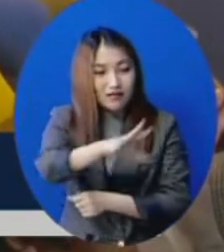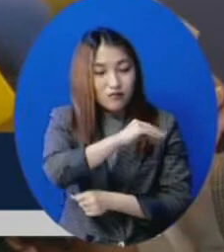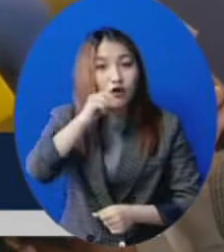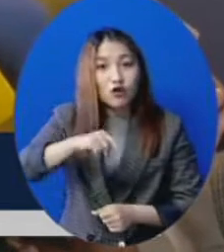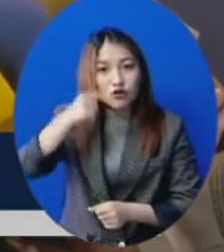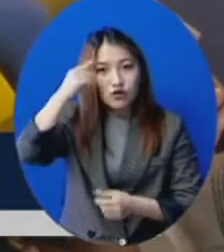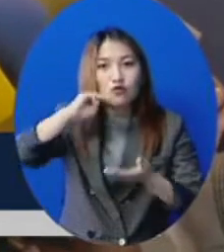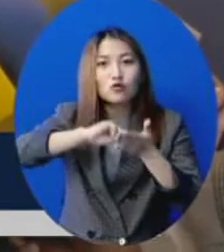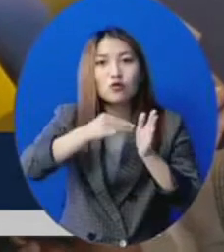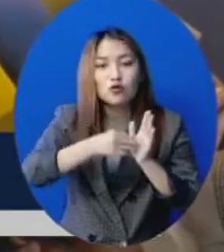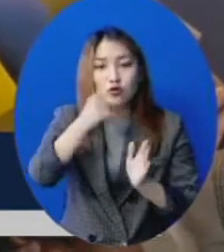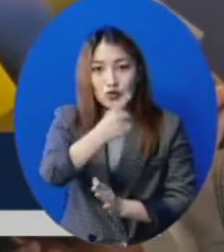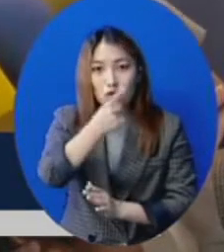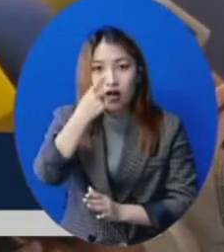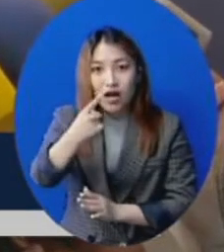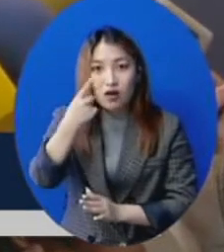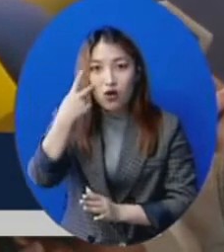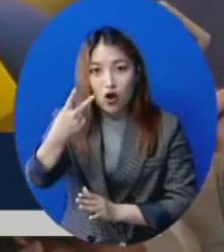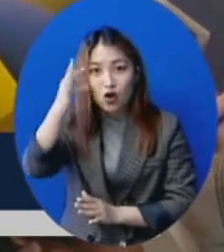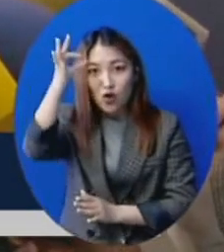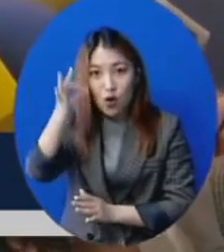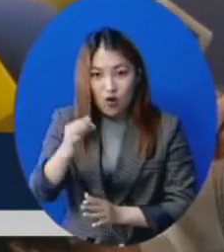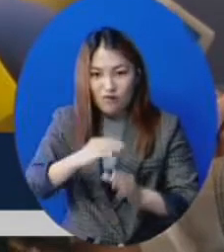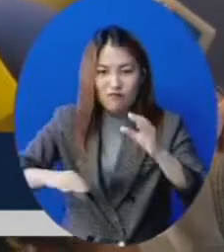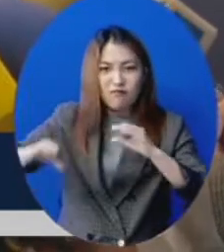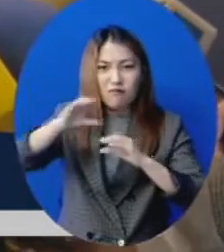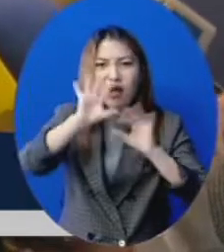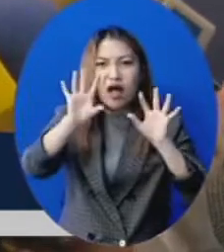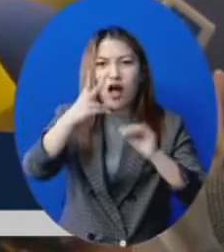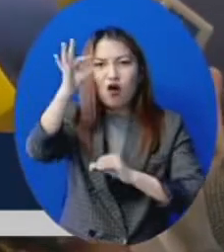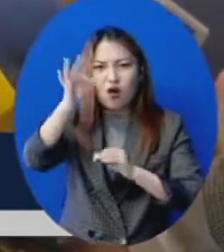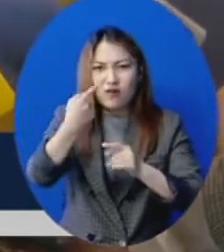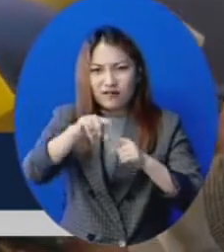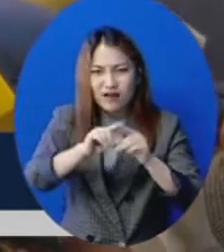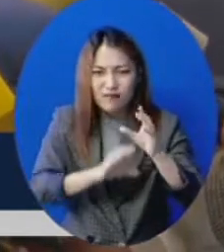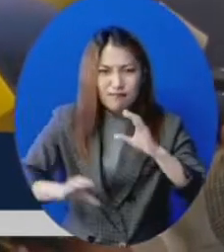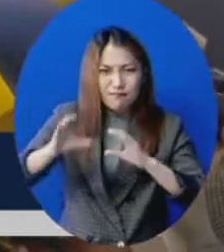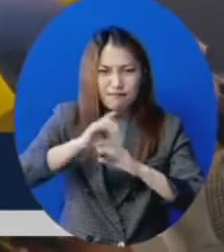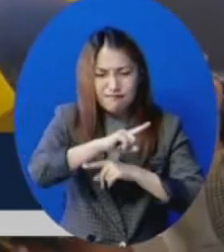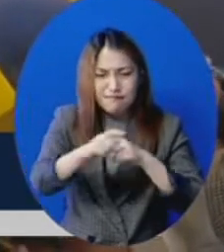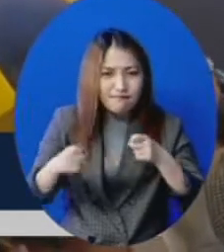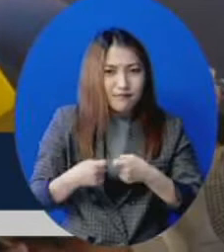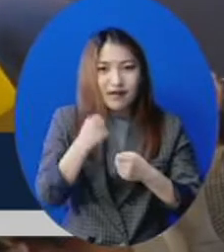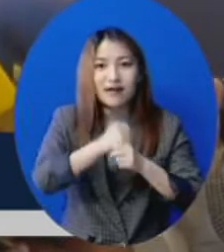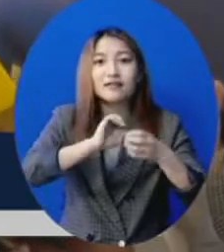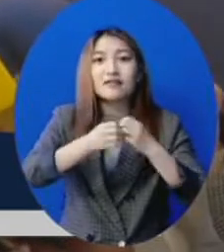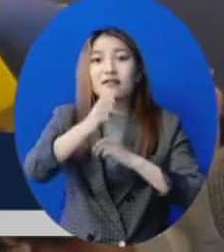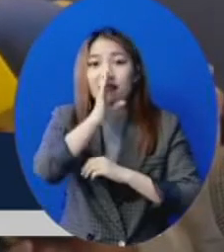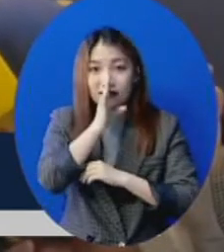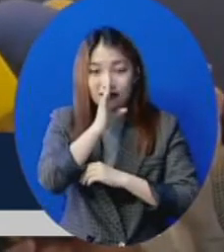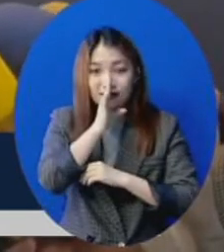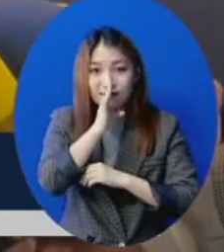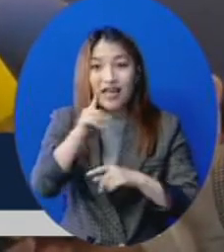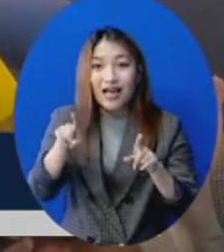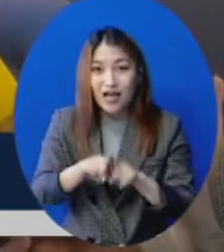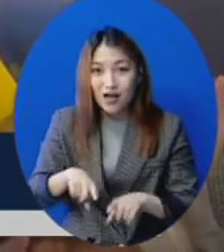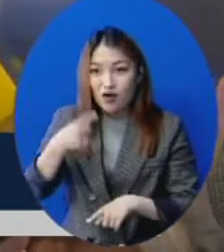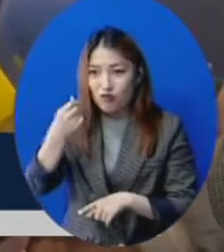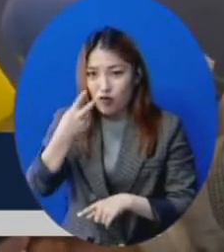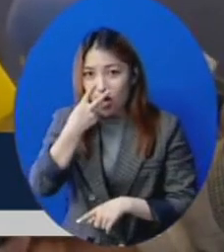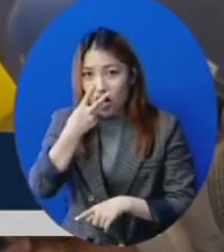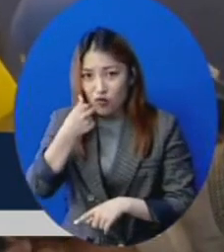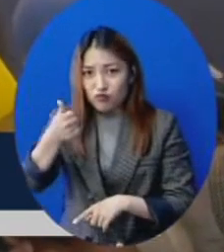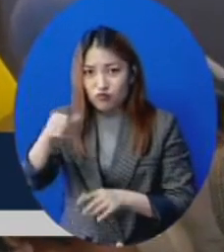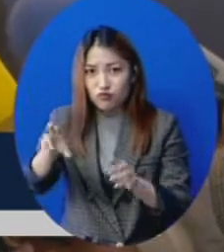төлөвлөгөөг 112% буюу 12% илүү давуулан биелүүлэх боломжтой. Нөгөө талаас үнийн таатай байдал нөлөөлж байгаа